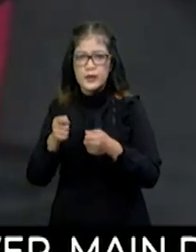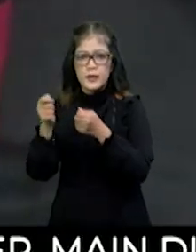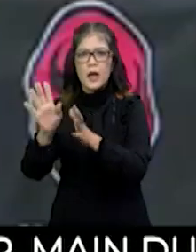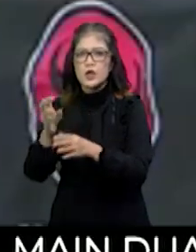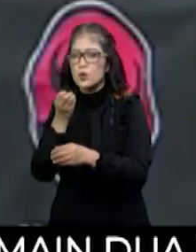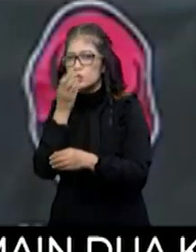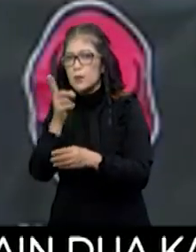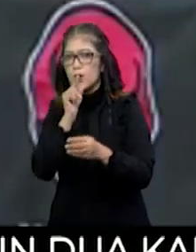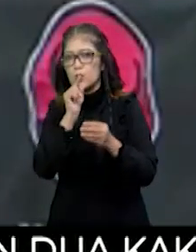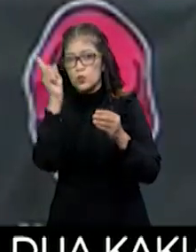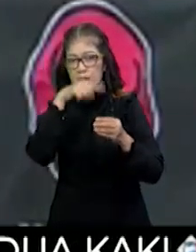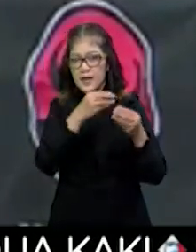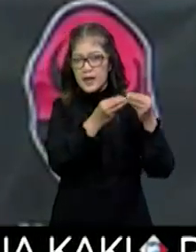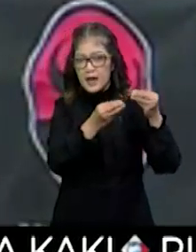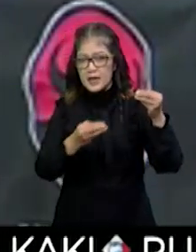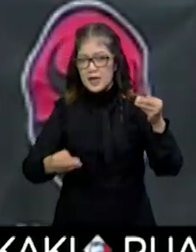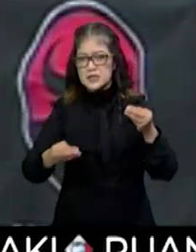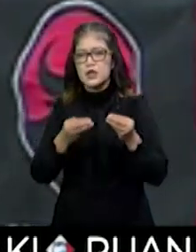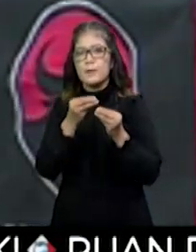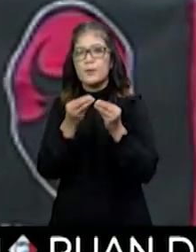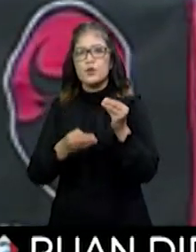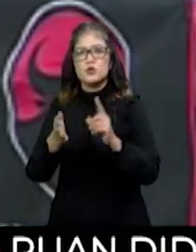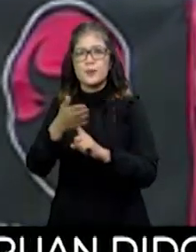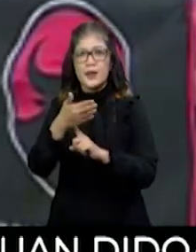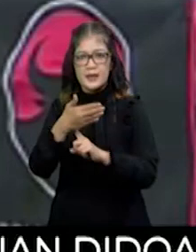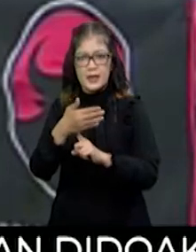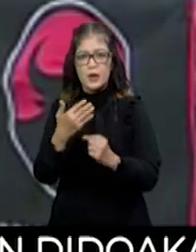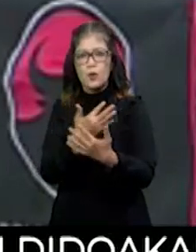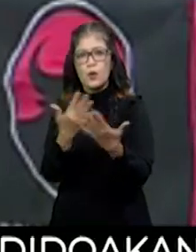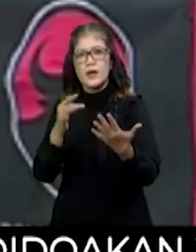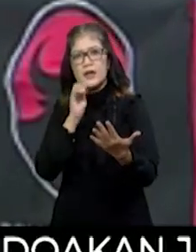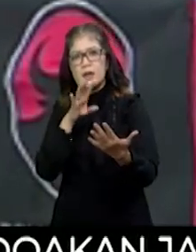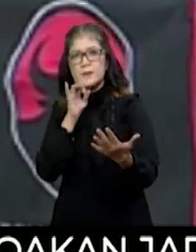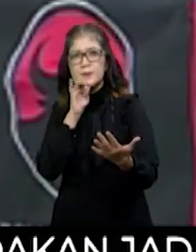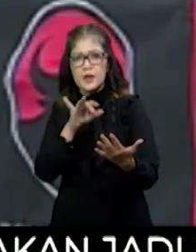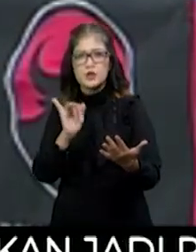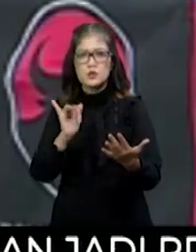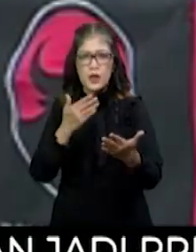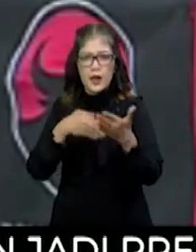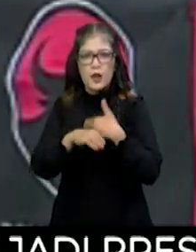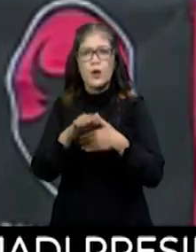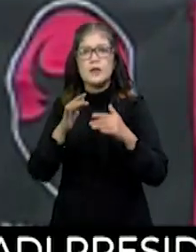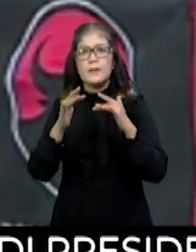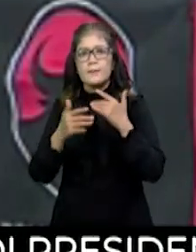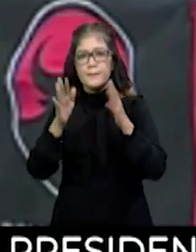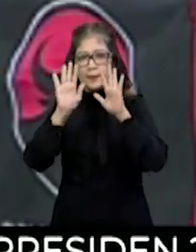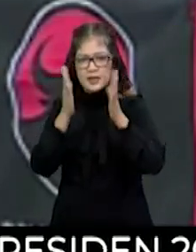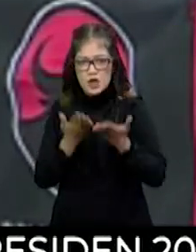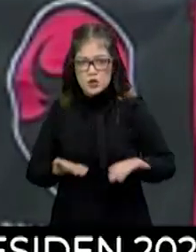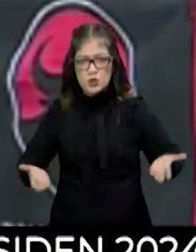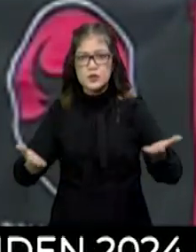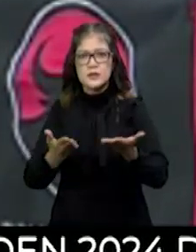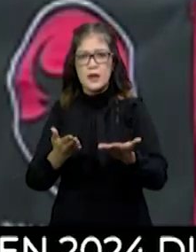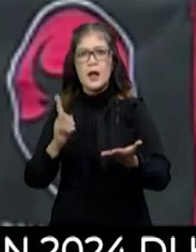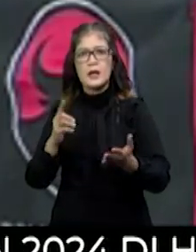dan pengurus Partai ucapan selamat ulang tahun dari warganet mengalir untuk Jokowi melalui laman sosial media Rakernas